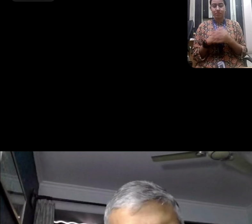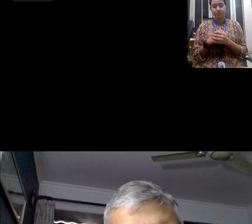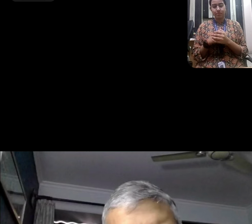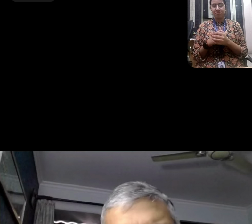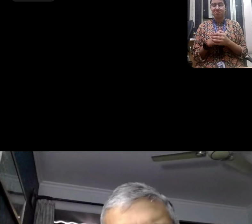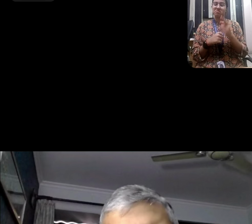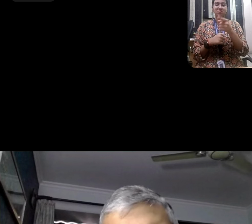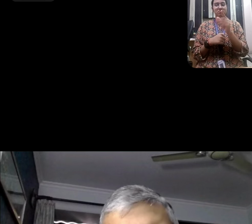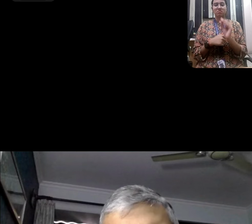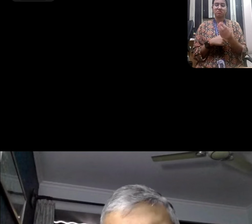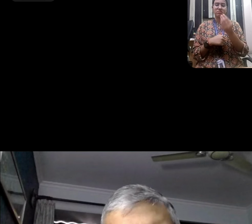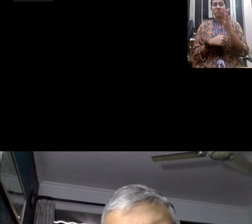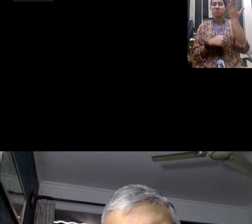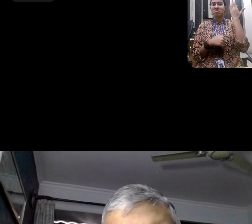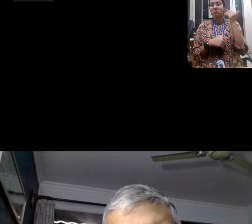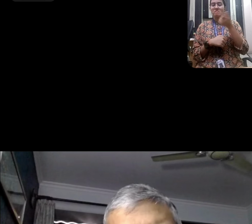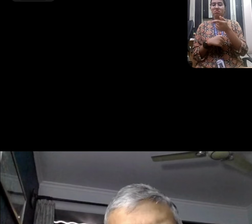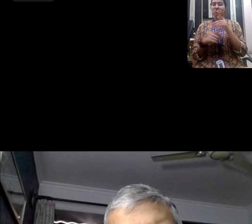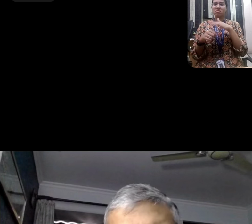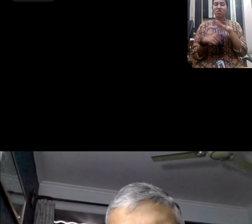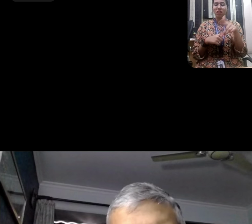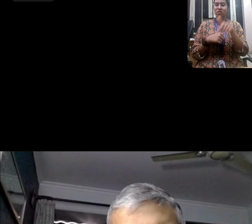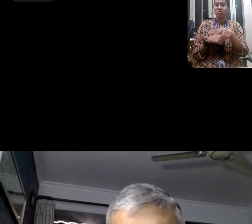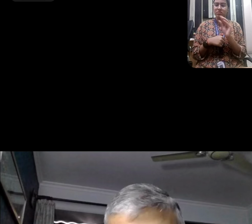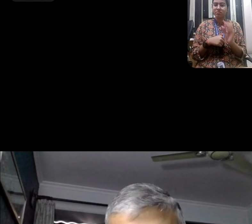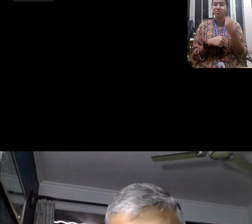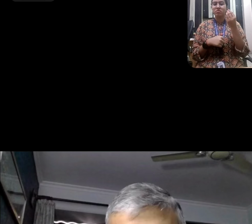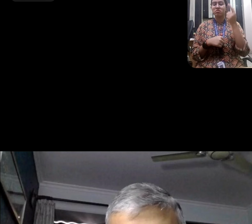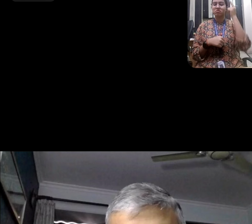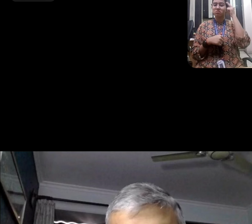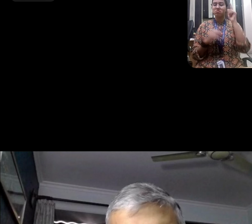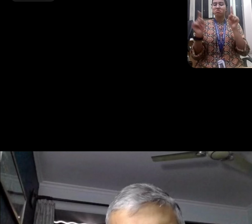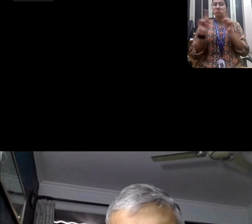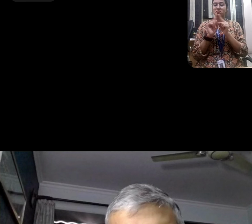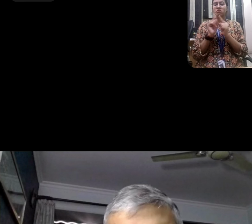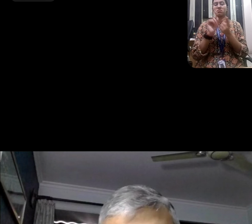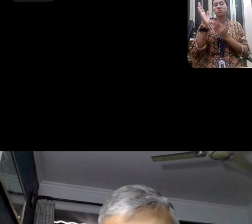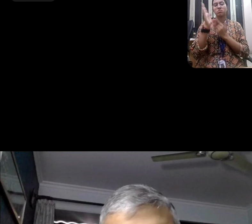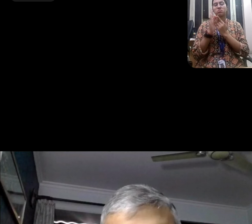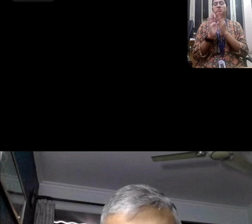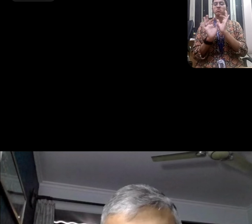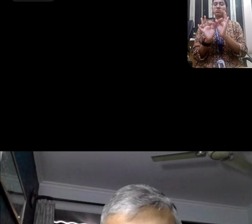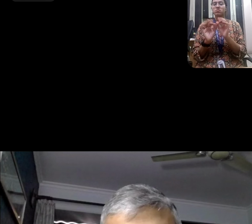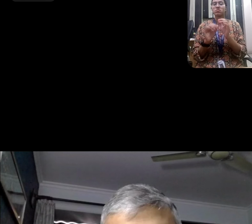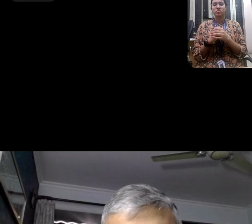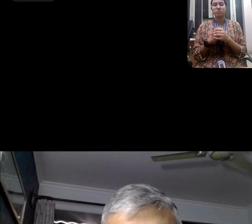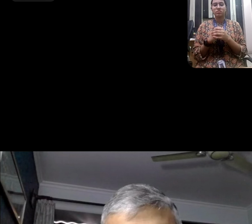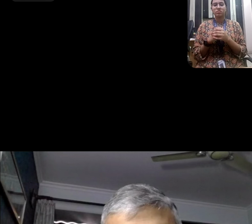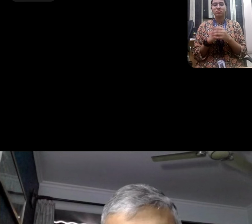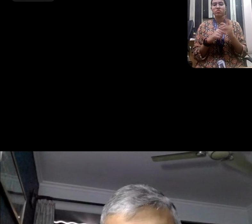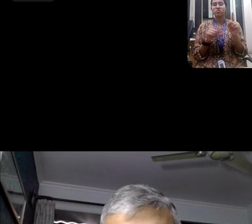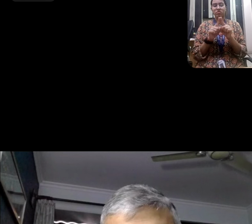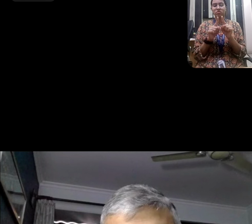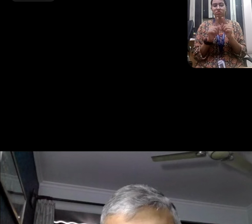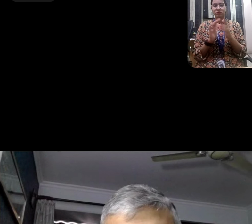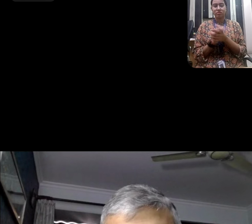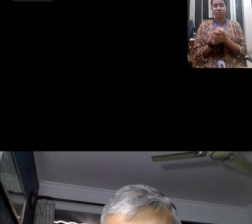करना चाहिए, वो चीज बहुत ही इम्पोर्टेंट है, बहुत ही बढ़िया। अगर ये बच्चा एक साल पहले आप कह रहे हैं चल नहीं पाती थी